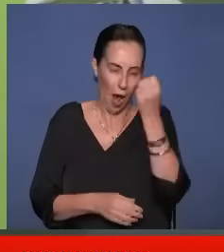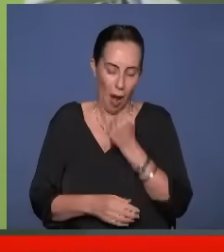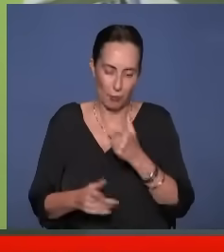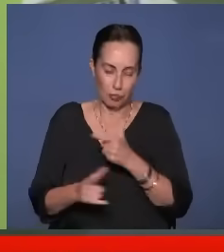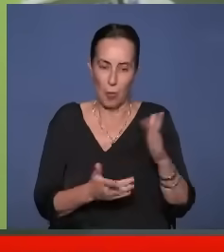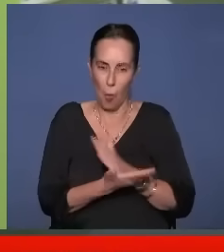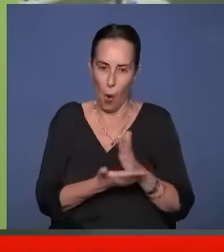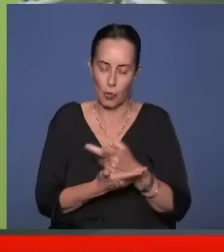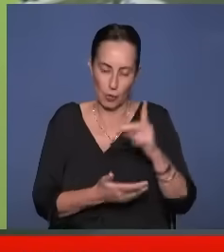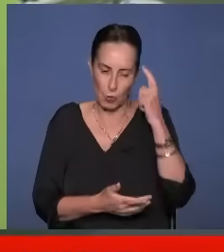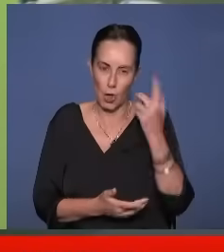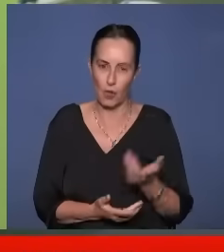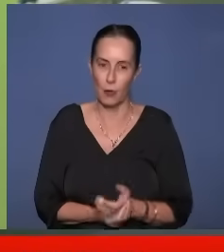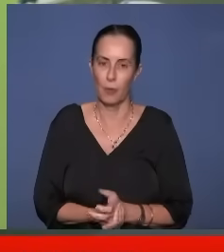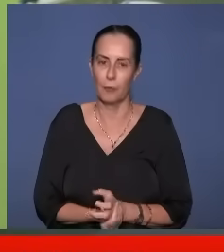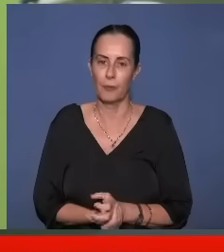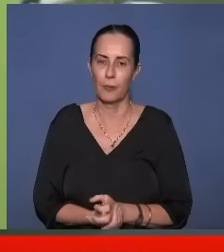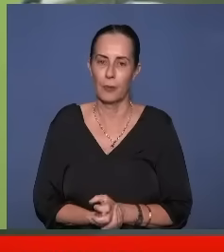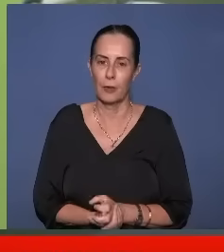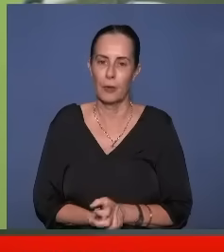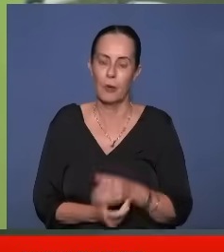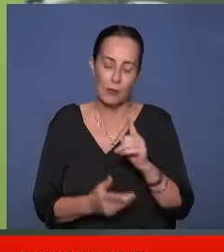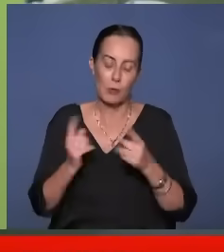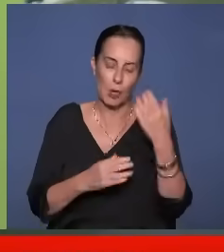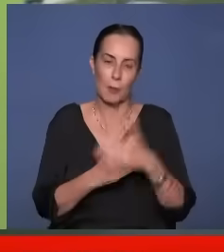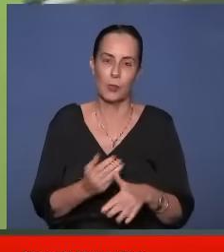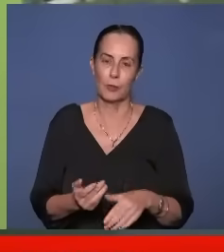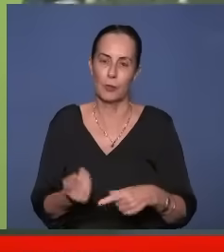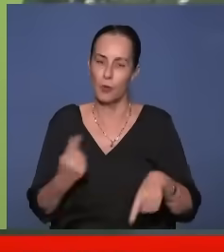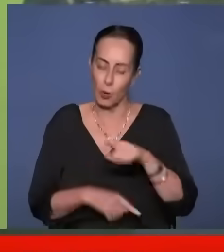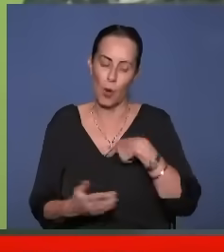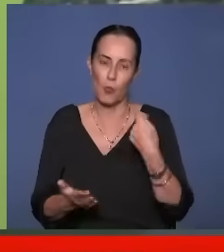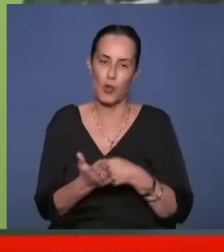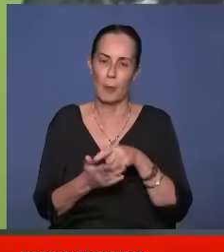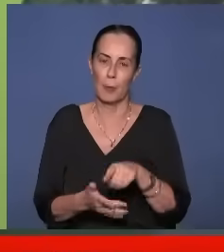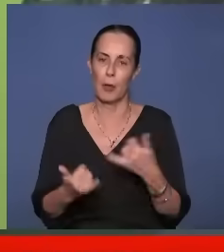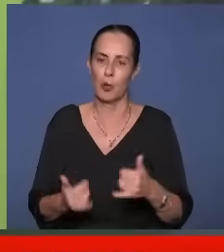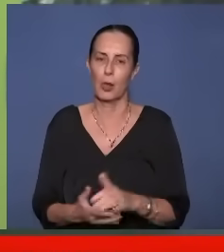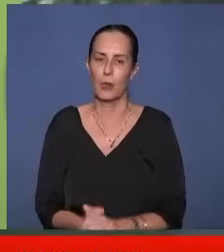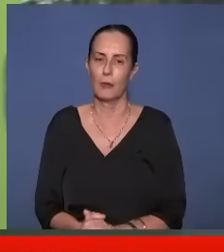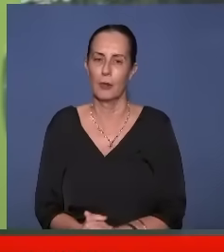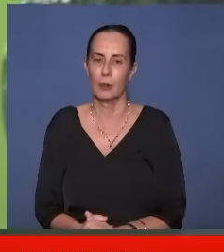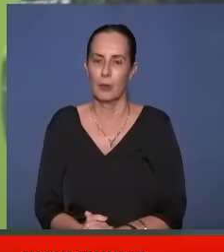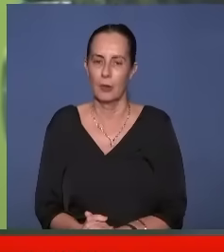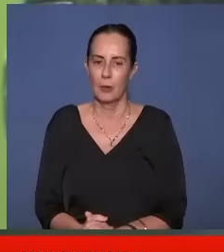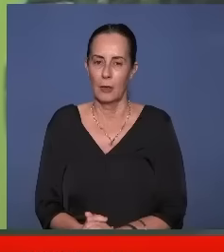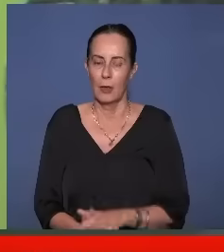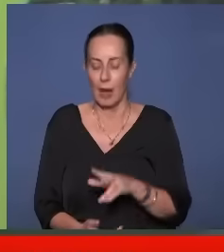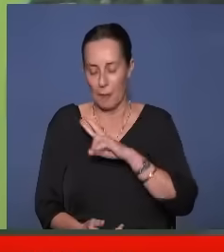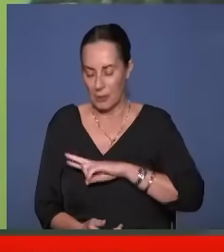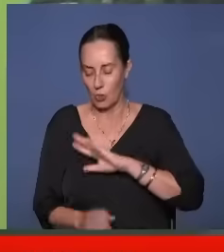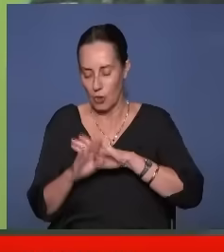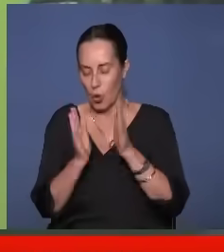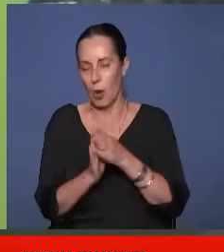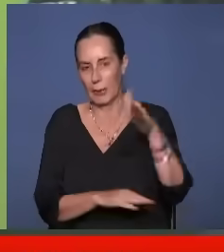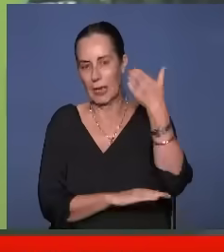מעבר למצופה. וזה תוצאות שאנחנו משלמים עליהם היום. גם בצרות של, של